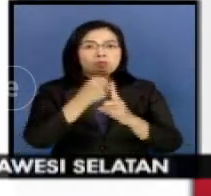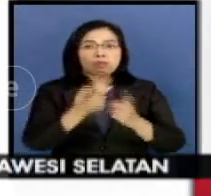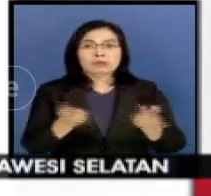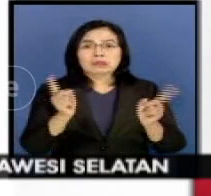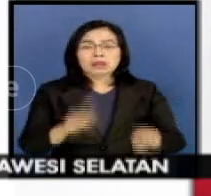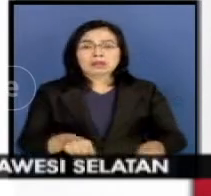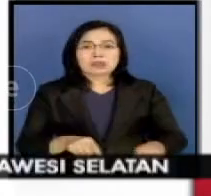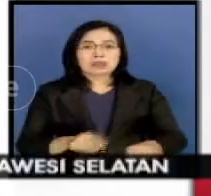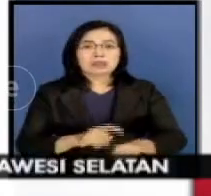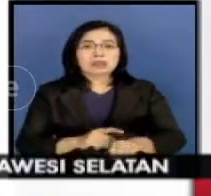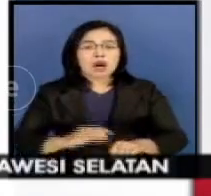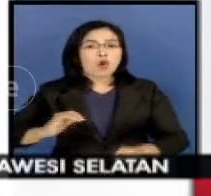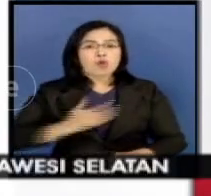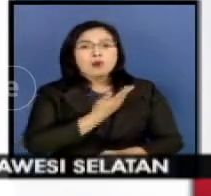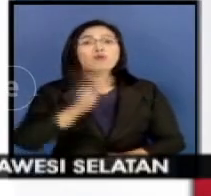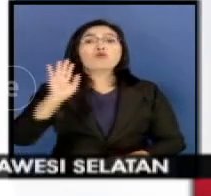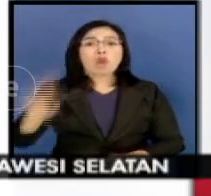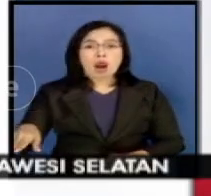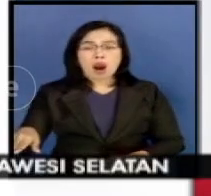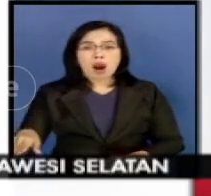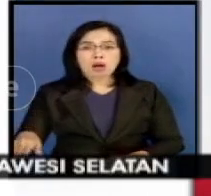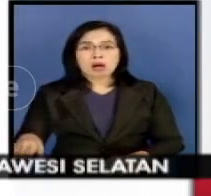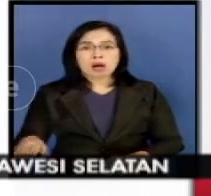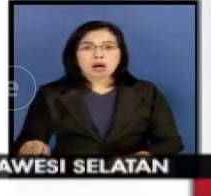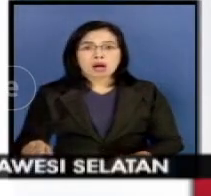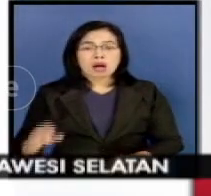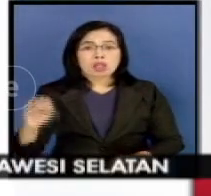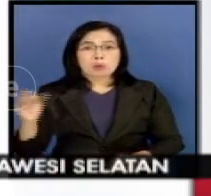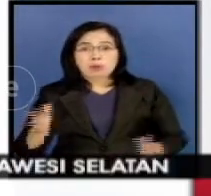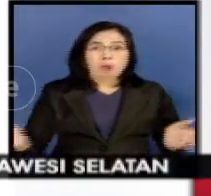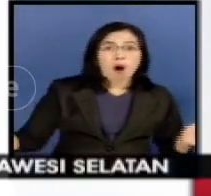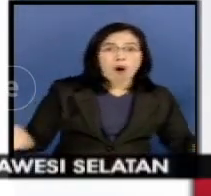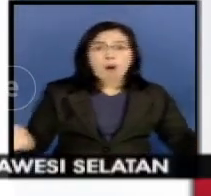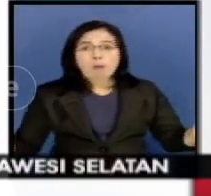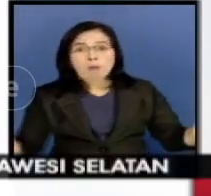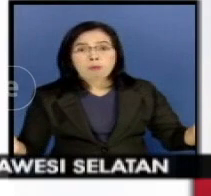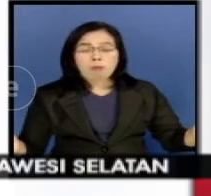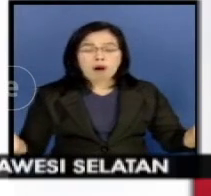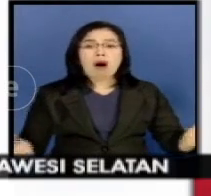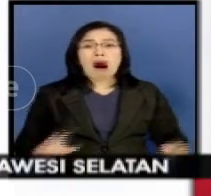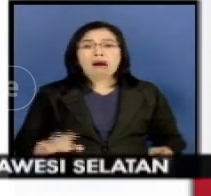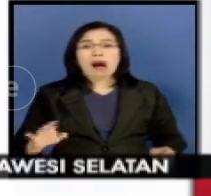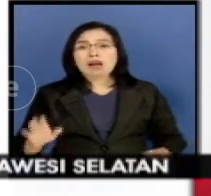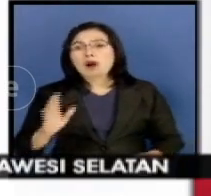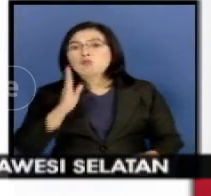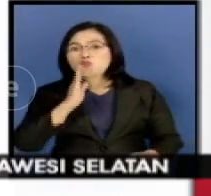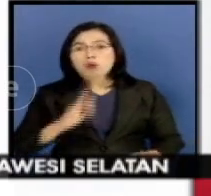saat korban hendak pulang dari kampus namun tiba-tiba dihadang dan dikeroyok oleh sejumlah Pemuda